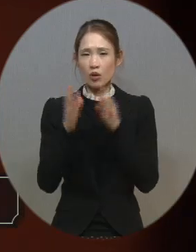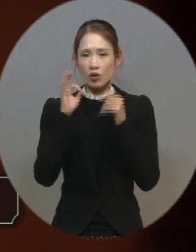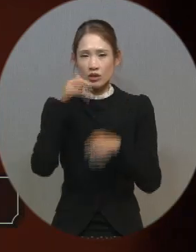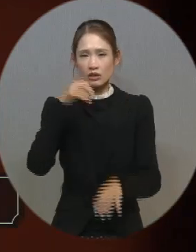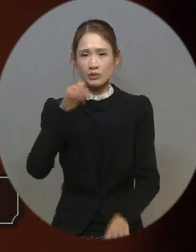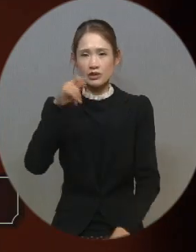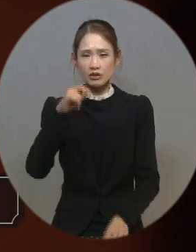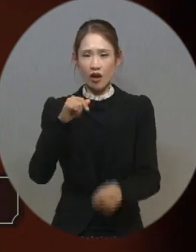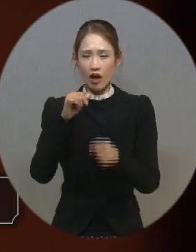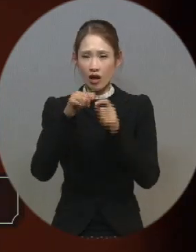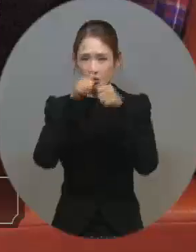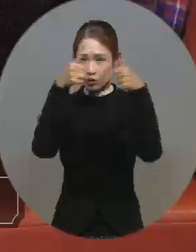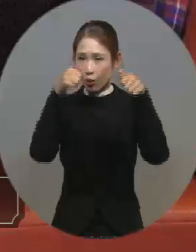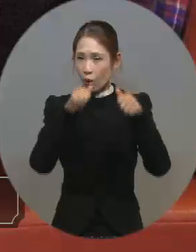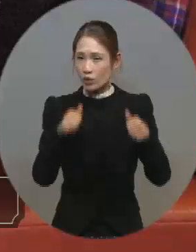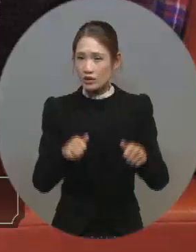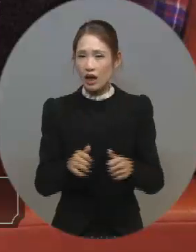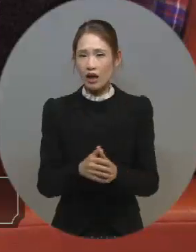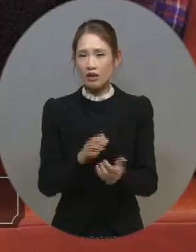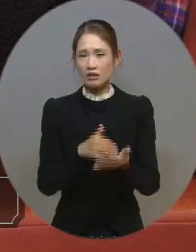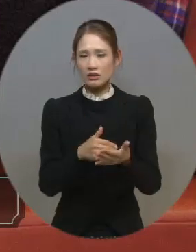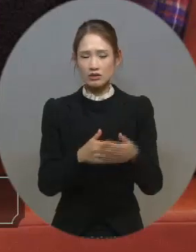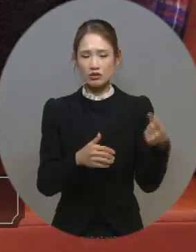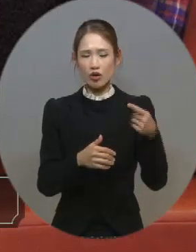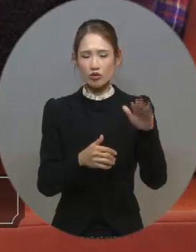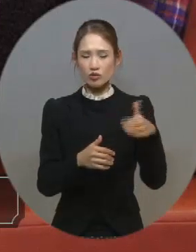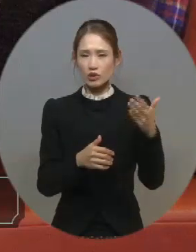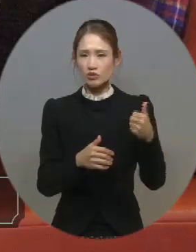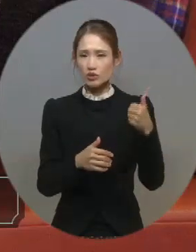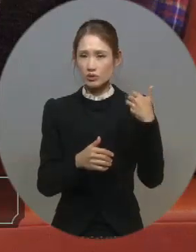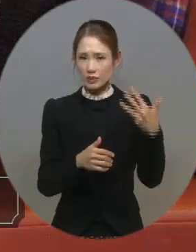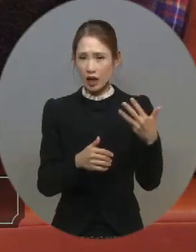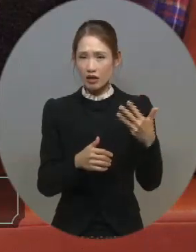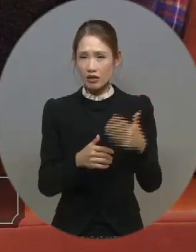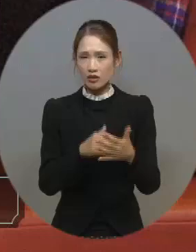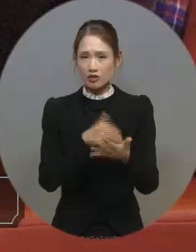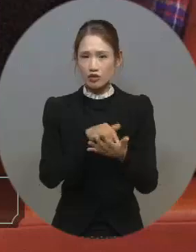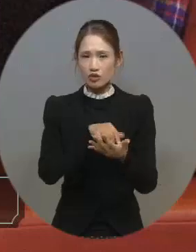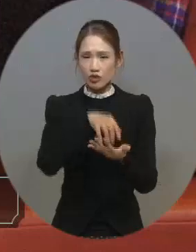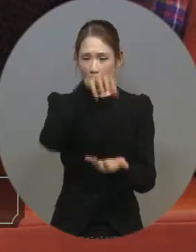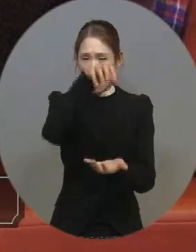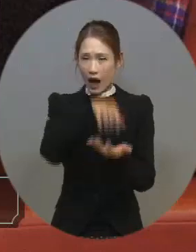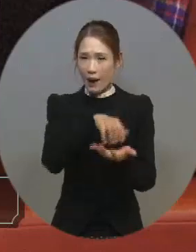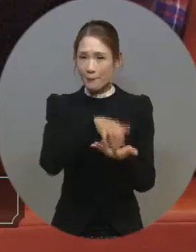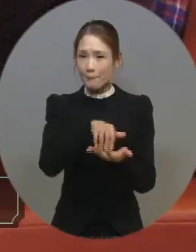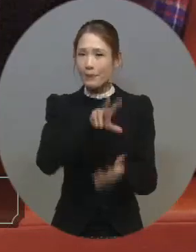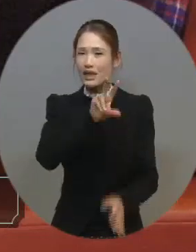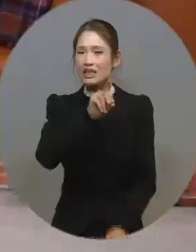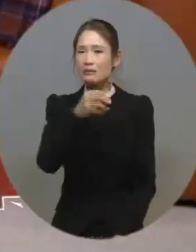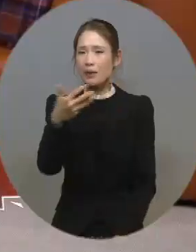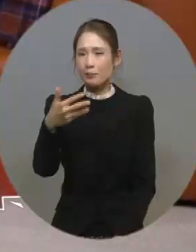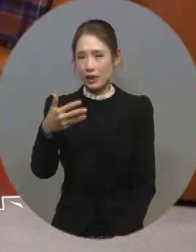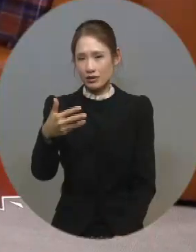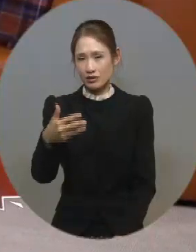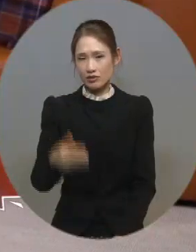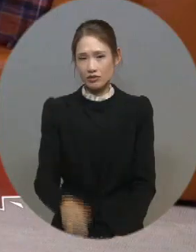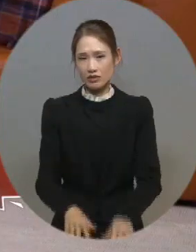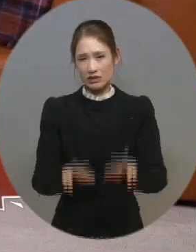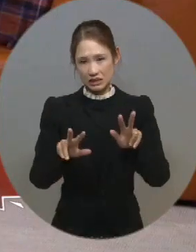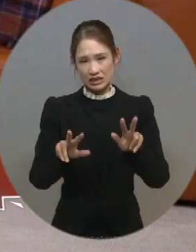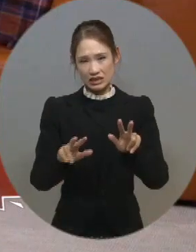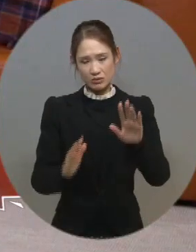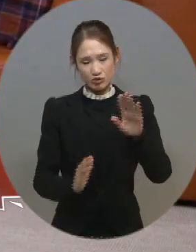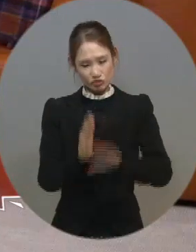동상이 우상이 98년도 현재 28,000개가 있었어요. 전국에. 근데 지금 4만 개가